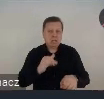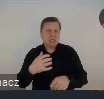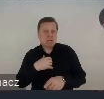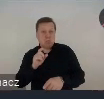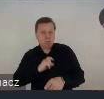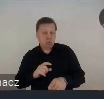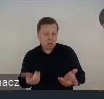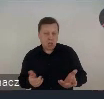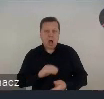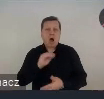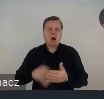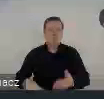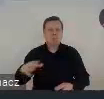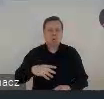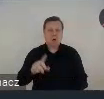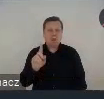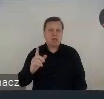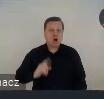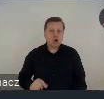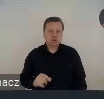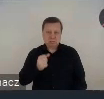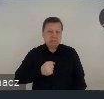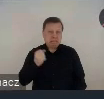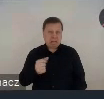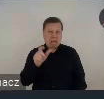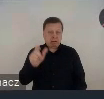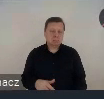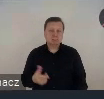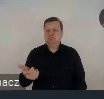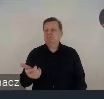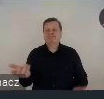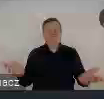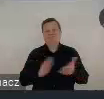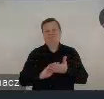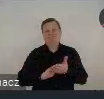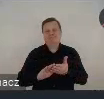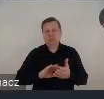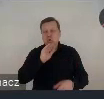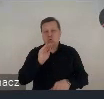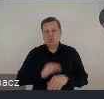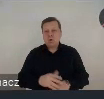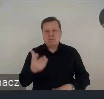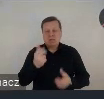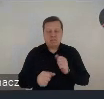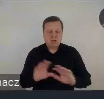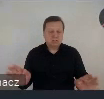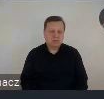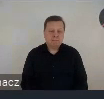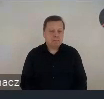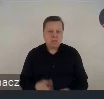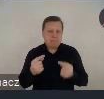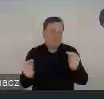biura, a podpisał się tylko jednoosobowo starszy, no to niestety jest to wtedy umowa podpisana